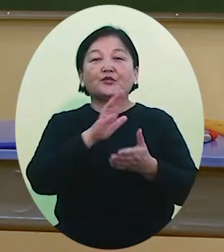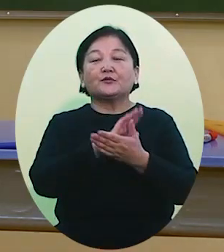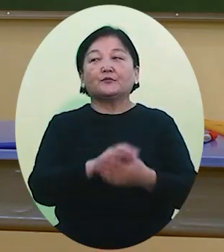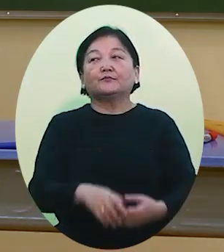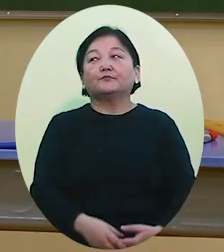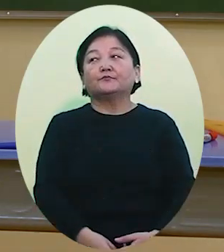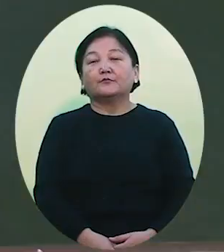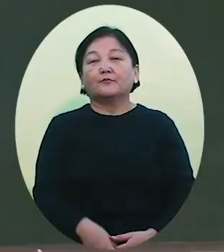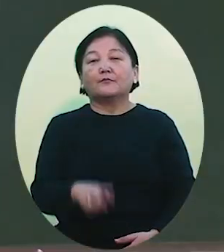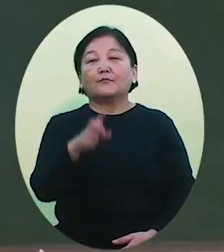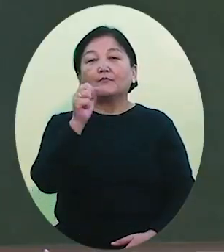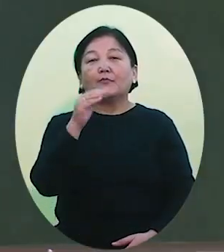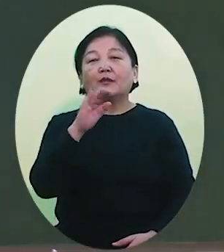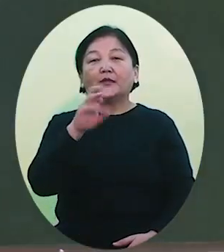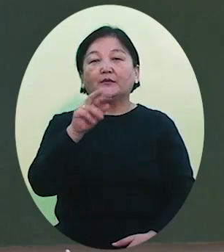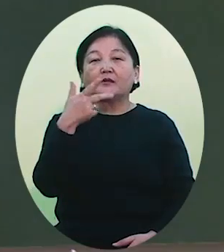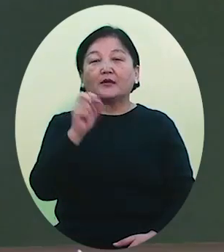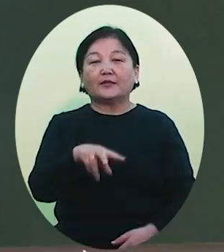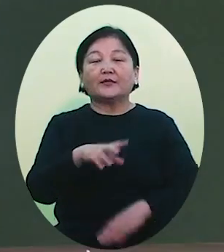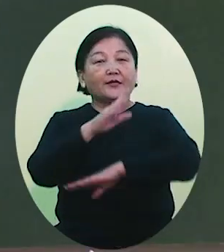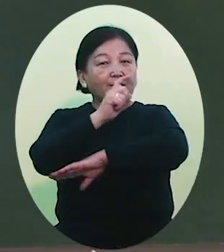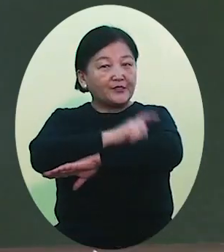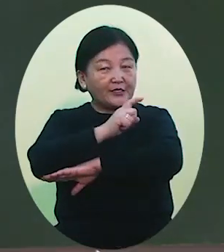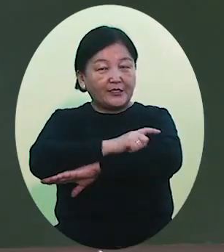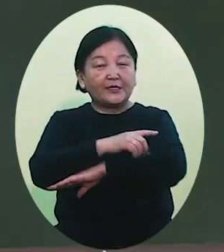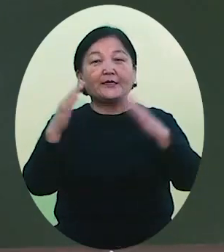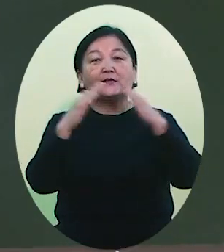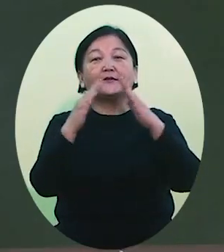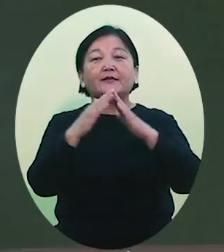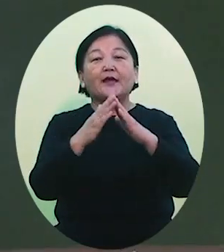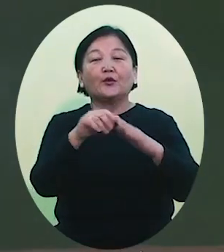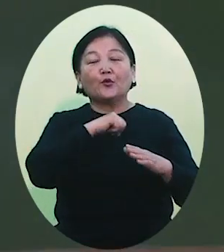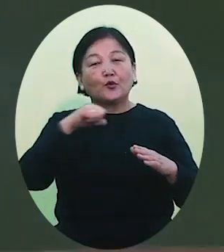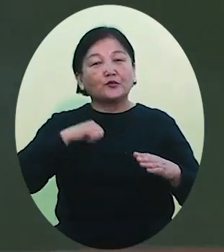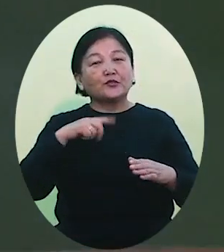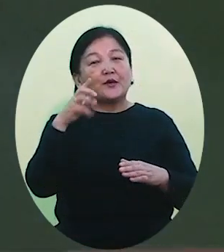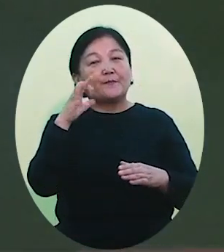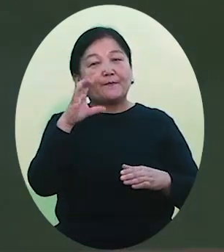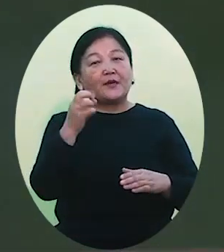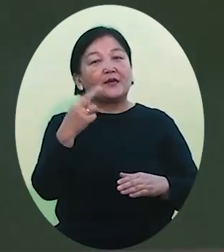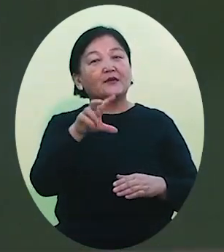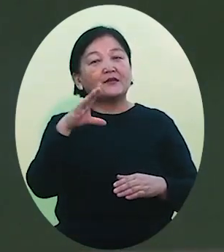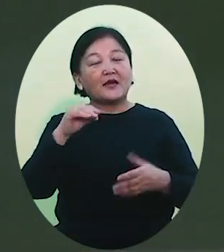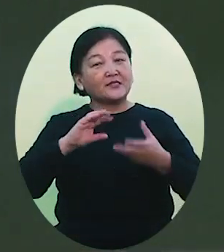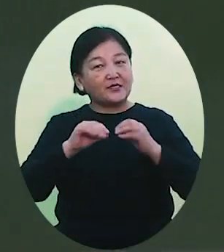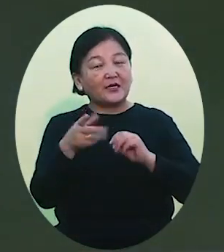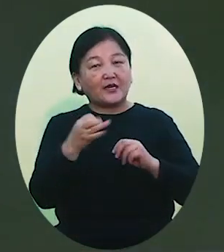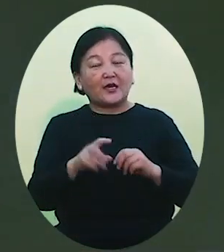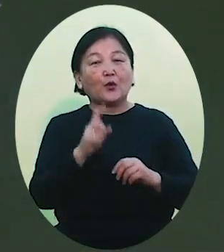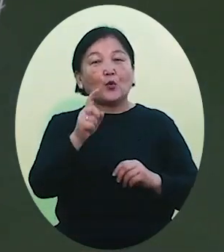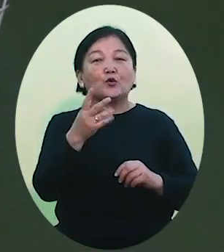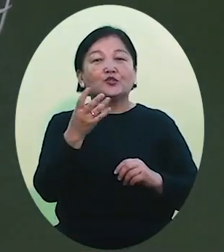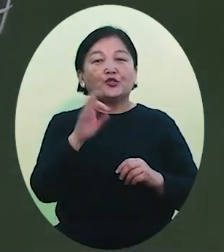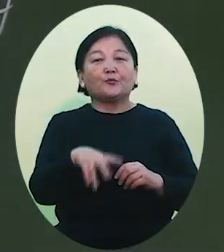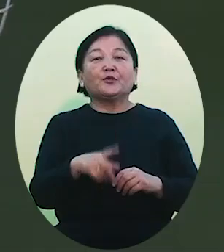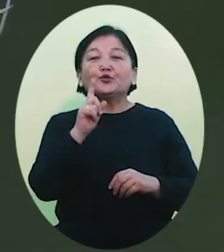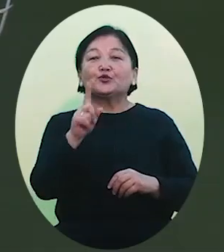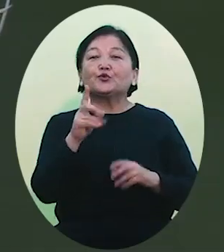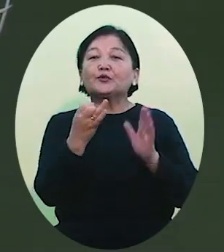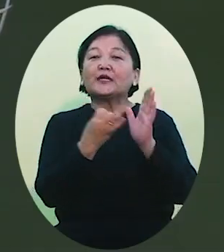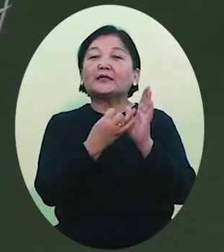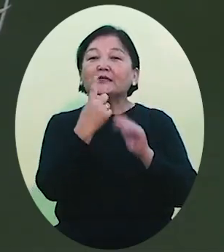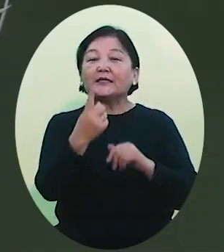болно. Баттах бодлогоо гэртээ бүгдээрээ бие даагаад хийгээрэй. За хууч номны 171-р хуудасны